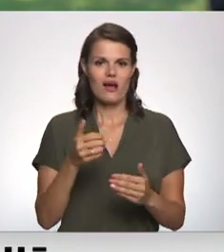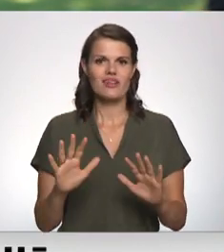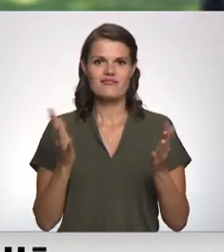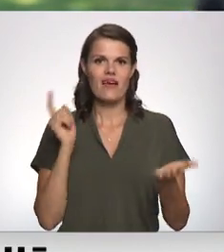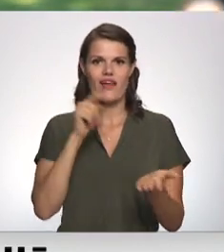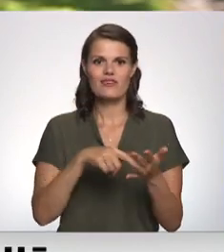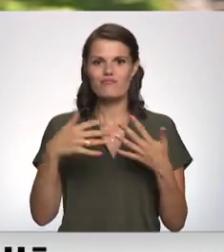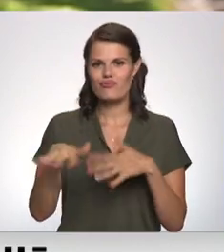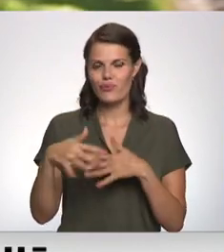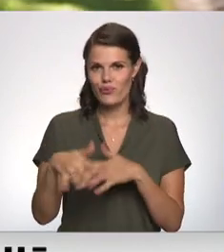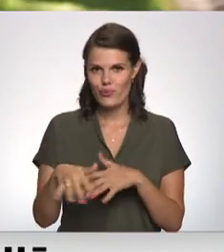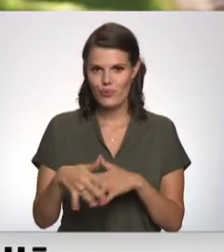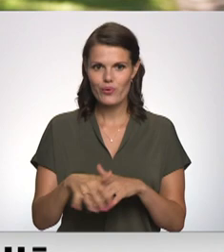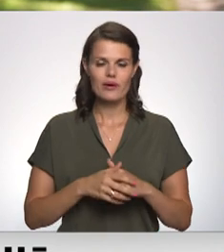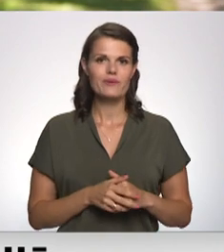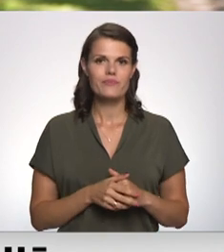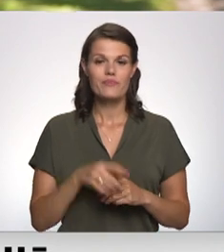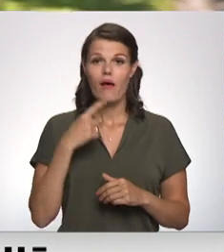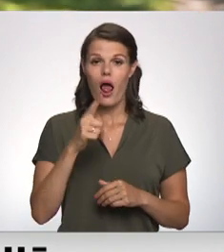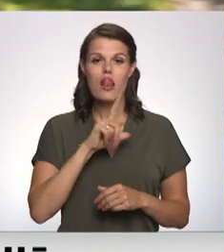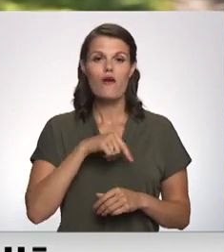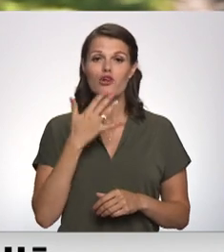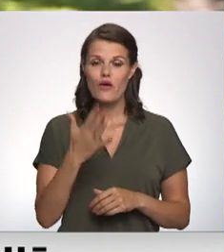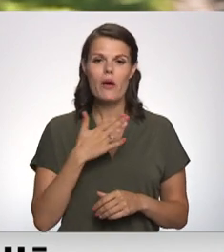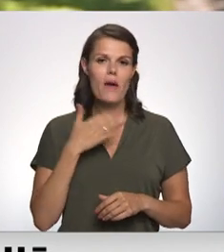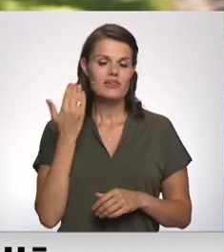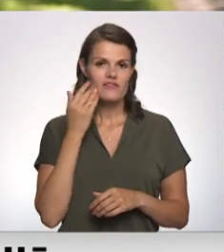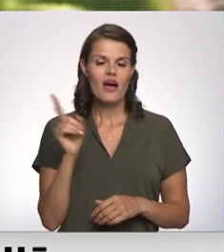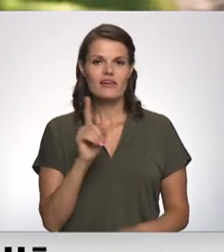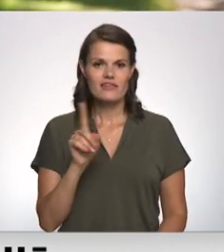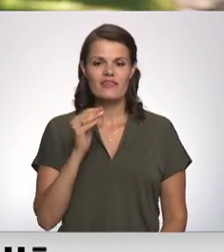nokļūt. Mans vārds ir Feliks.